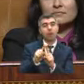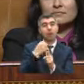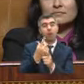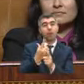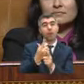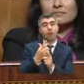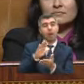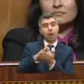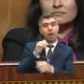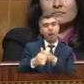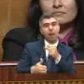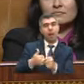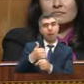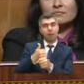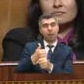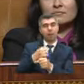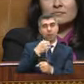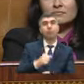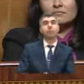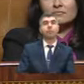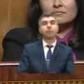الولاية الحالية على ضوء